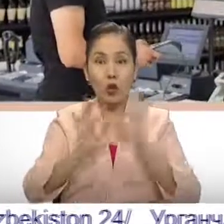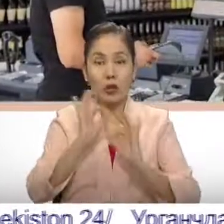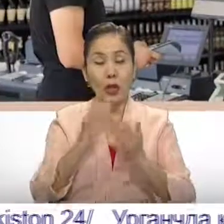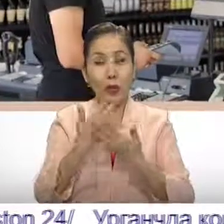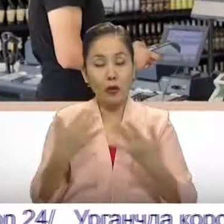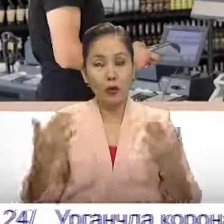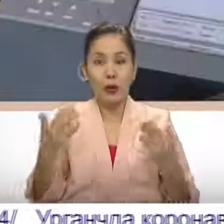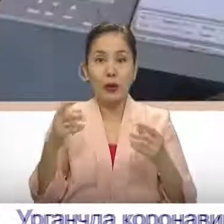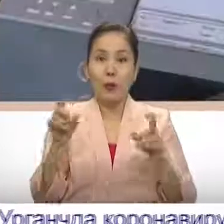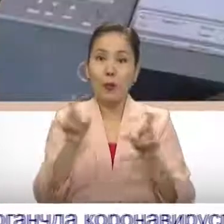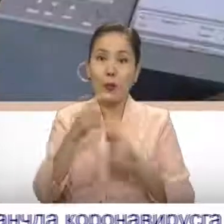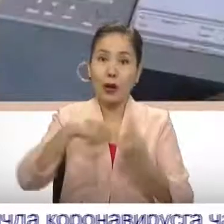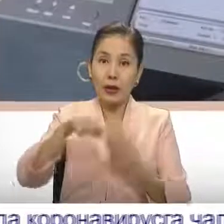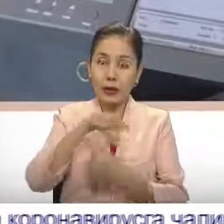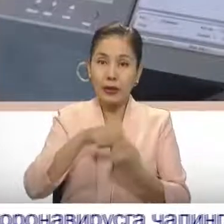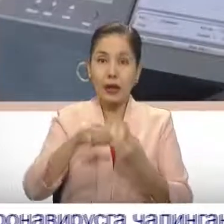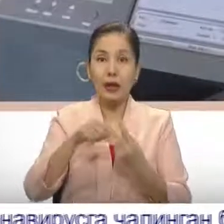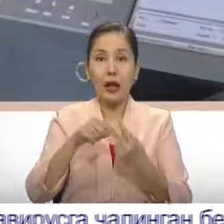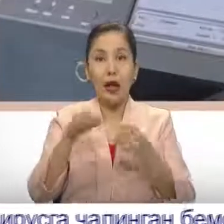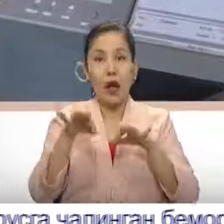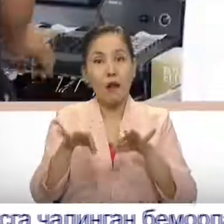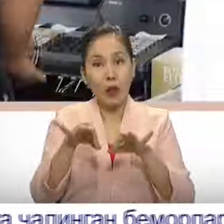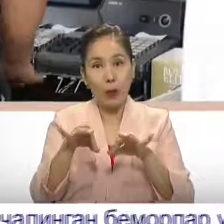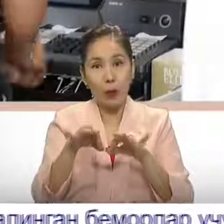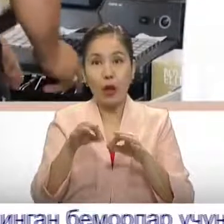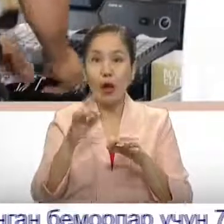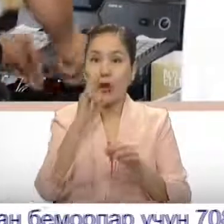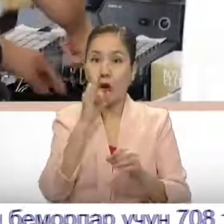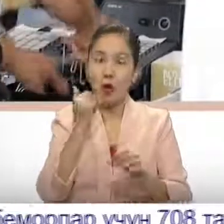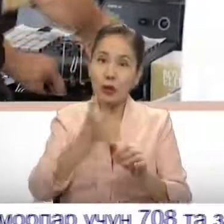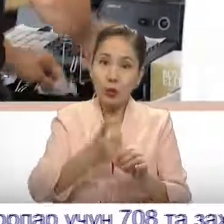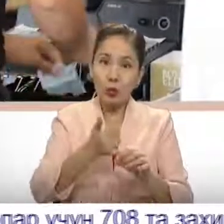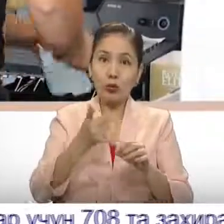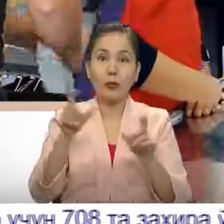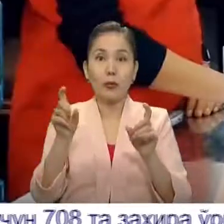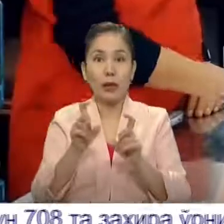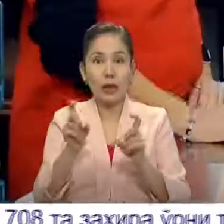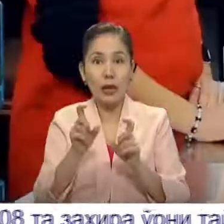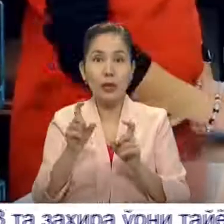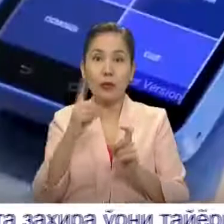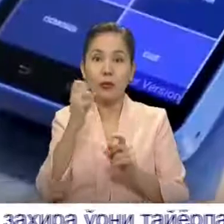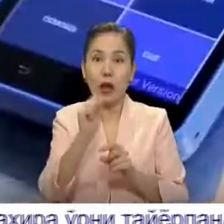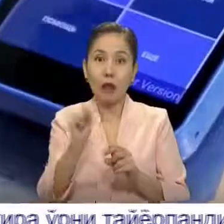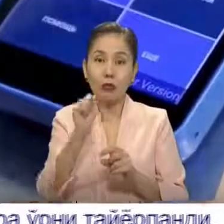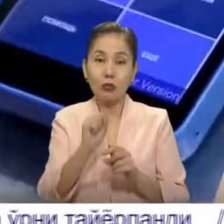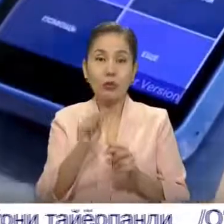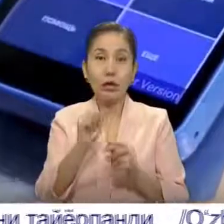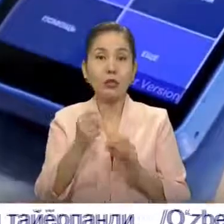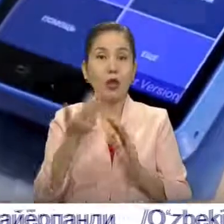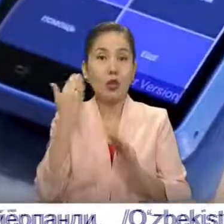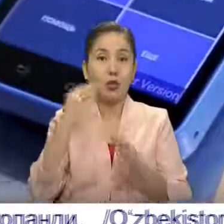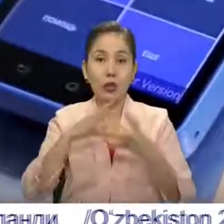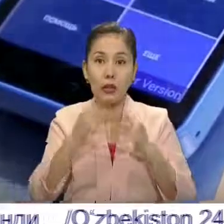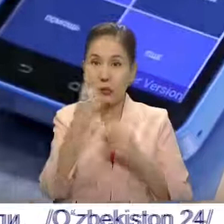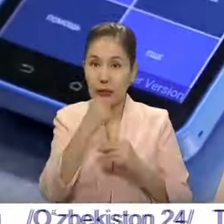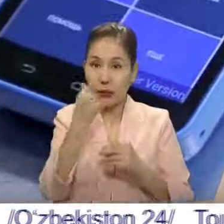bilan shug'ullanuvchi tadbirkorlik subyektlari va avtomobillarga yoqilg'i quyish shoxobchalari. 1-avgustdan esa o'tgan yil yakunlari bo'yicha yillik